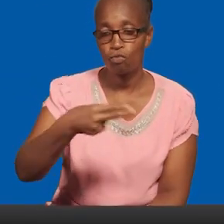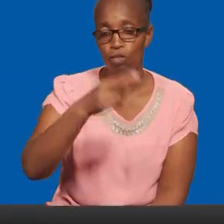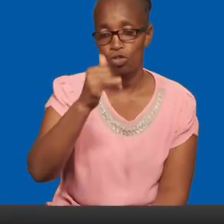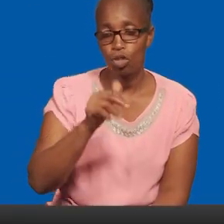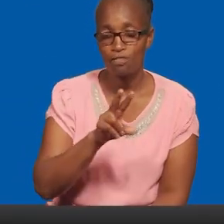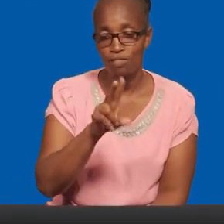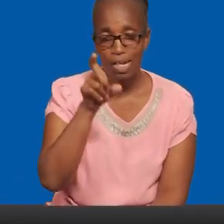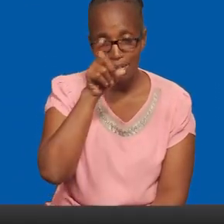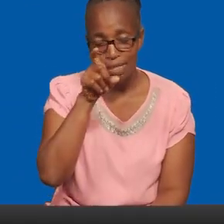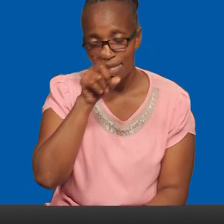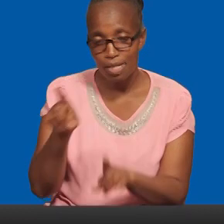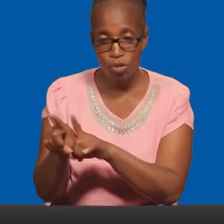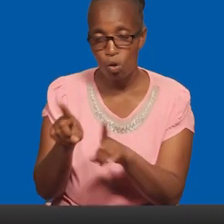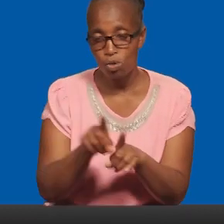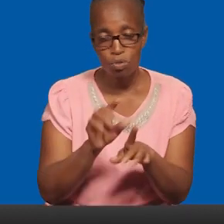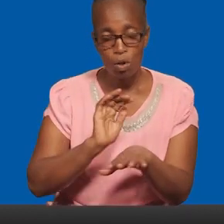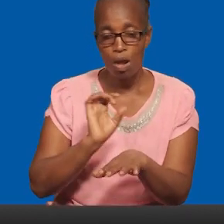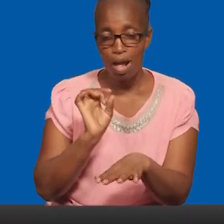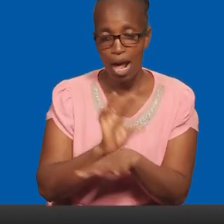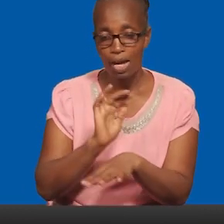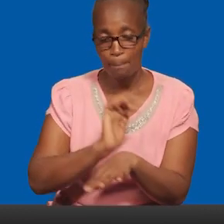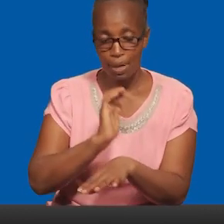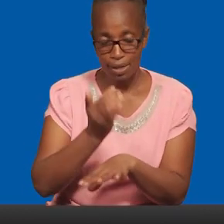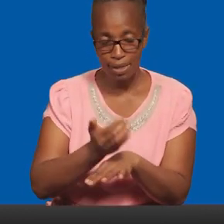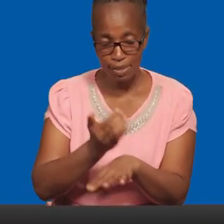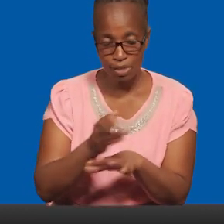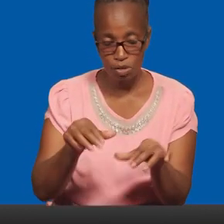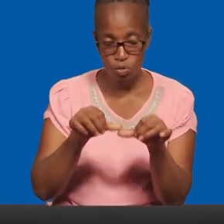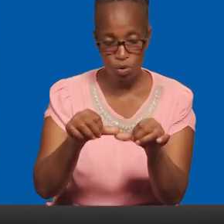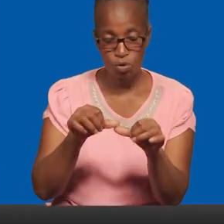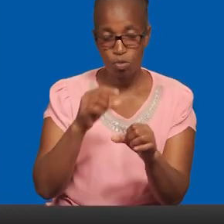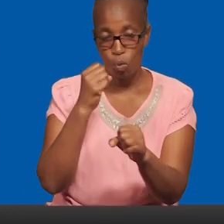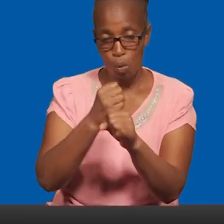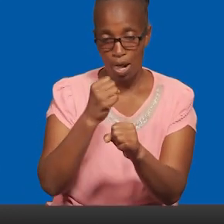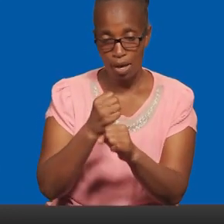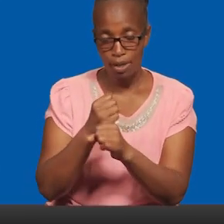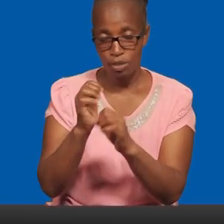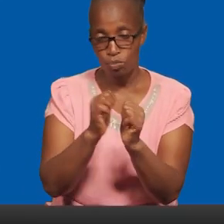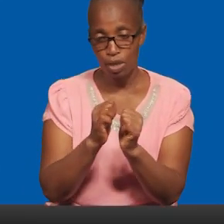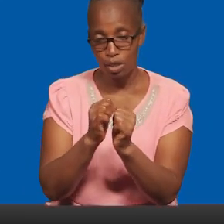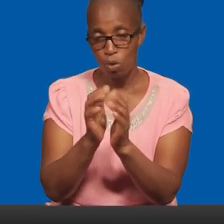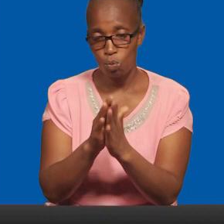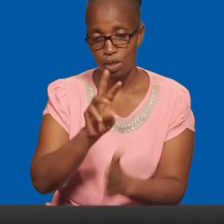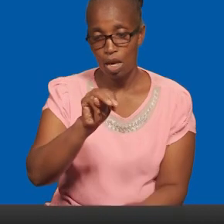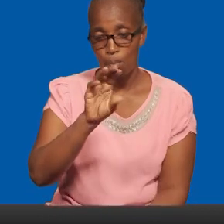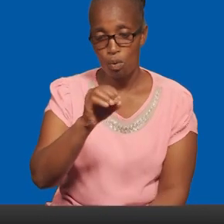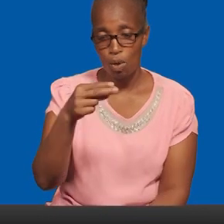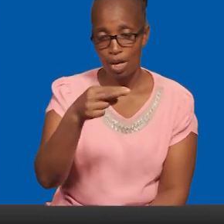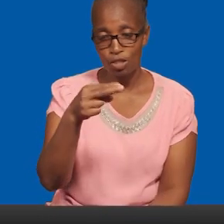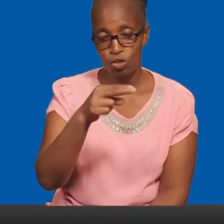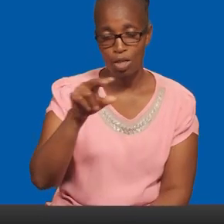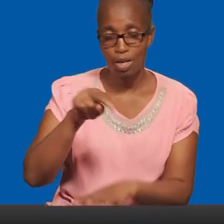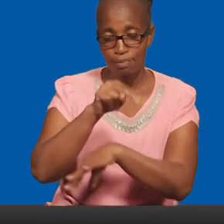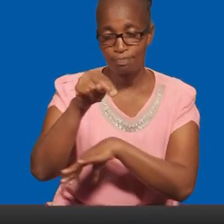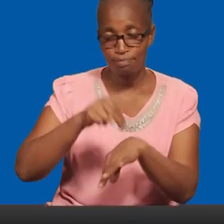ya ukimwi na mimba za mapema. Here, we've partnered together with the CMMB, the Lwala community, the